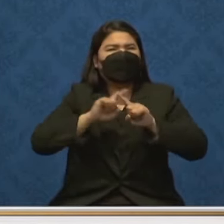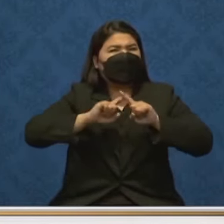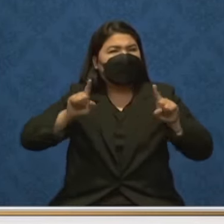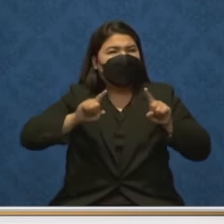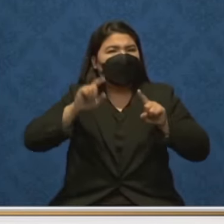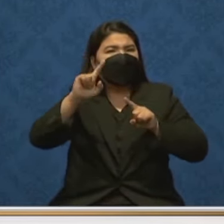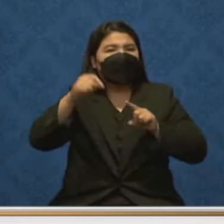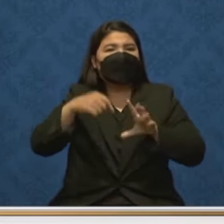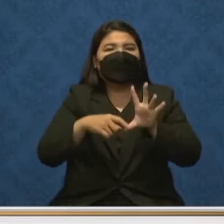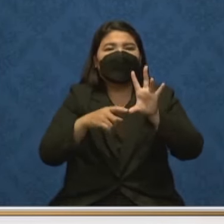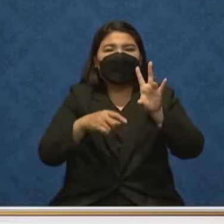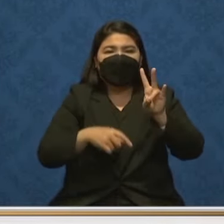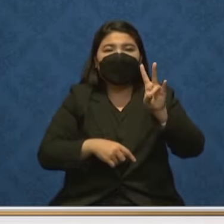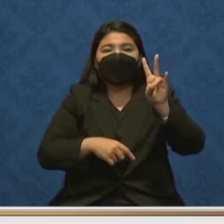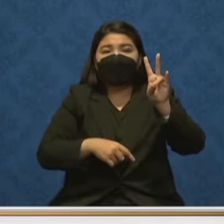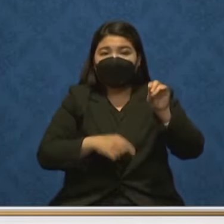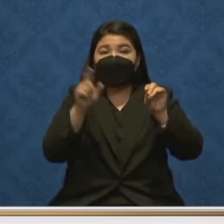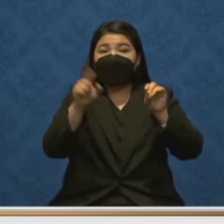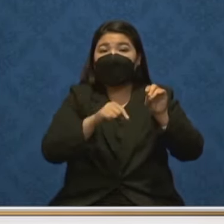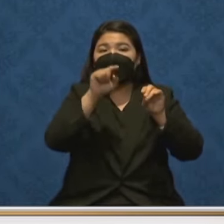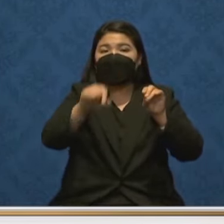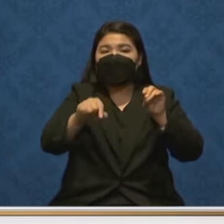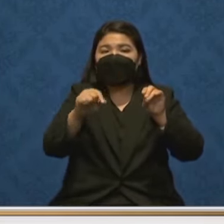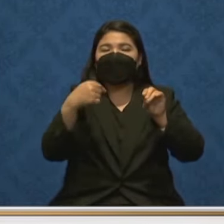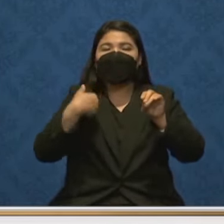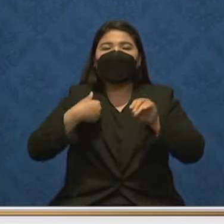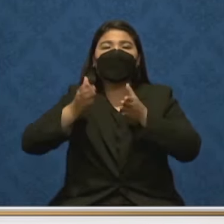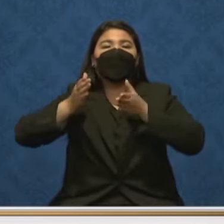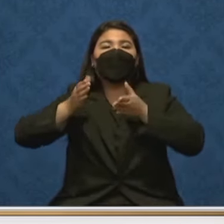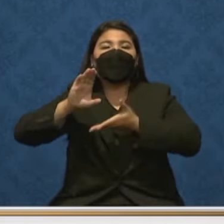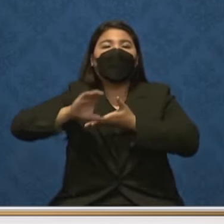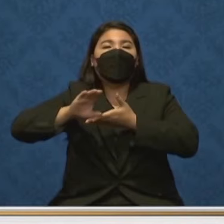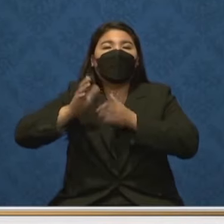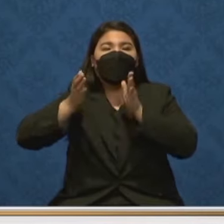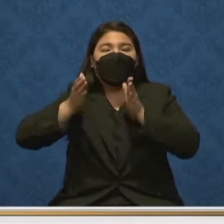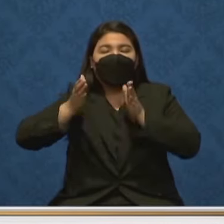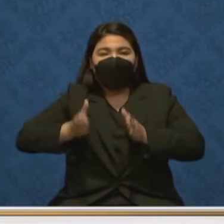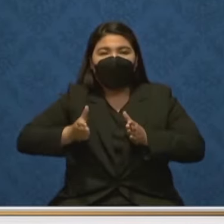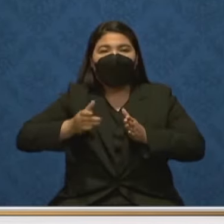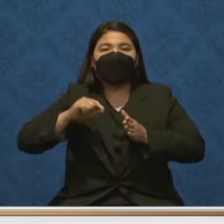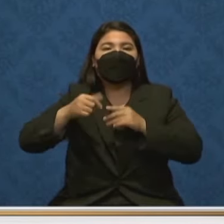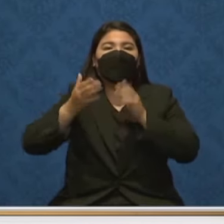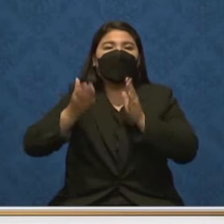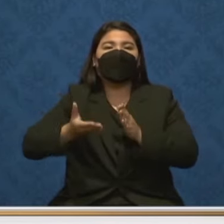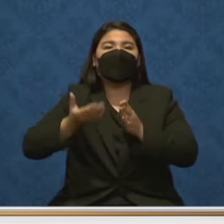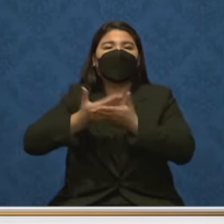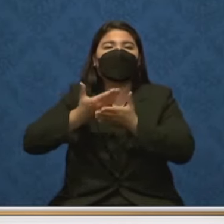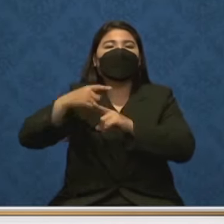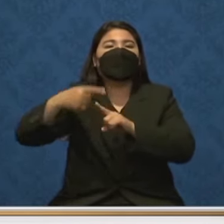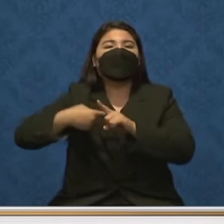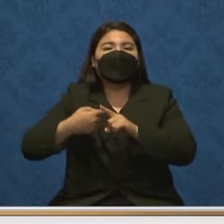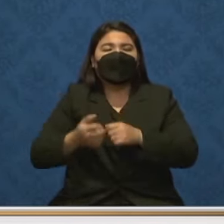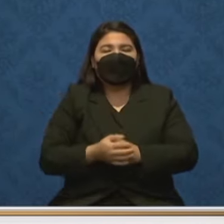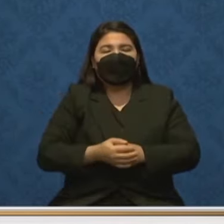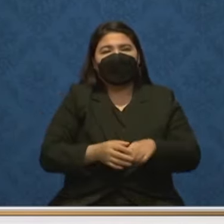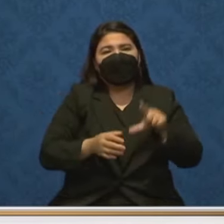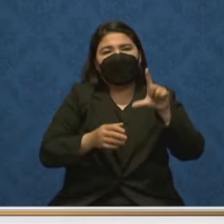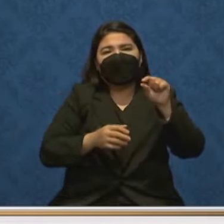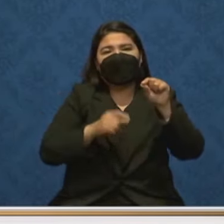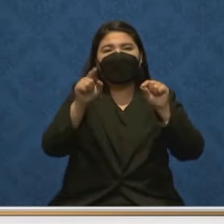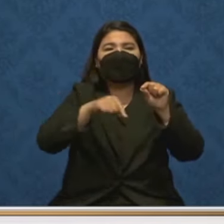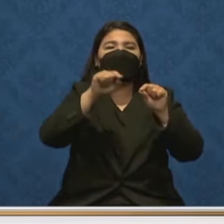เจ็ดสิบกว่าเปอร์เซ็นเป็นงบบุคลากรหรืองบเงินเดือนค่ะอีก 20กว่าอีก20กว่าเปอร์เซ็นต์เป็น